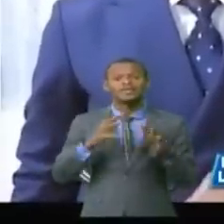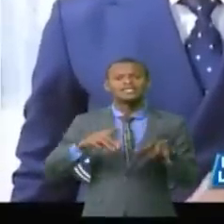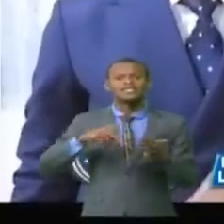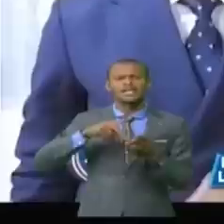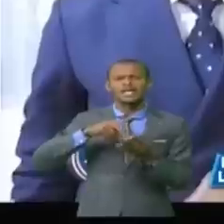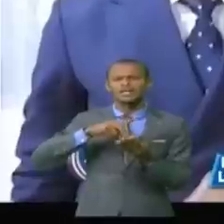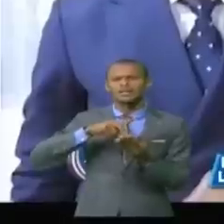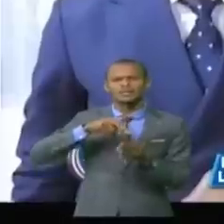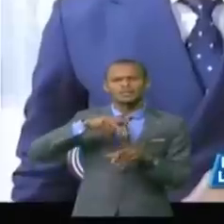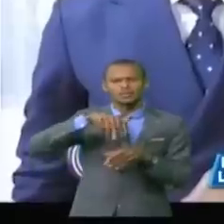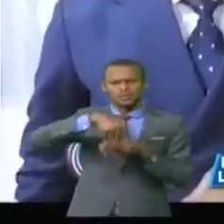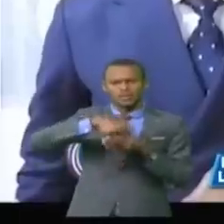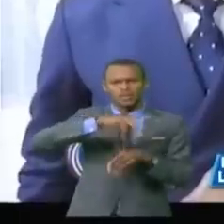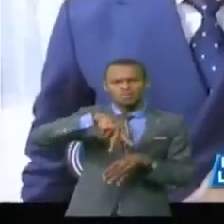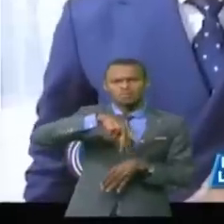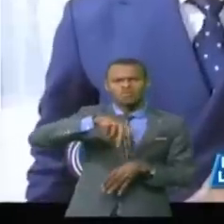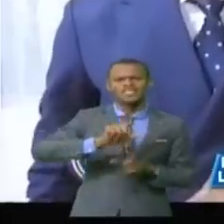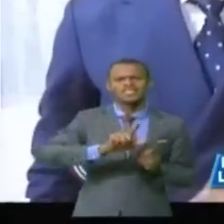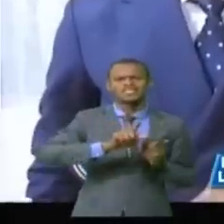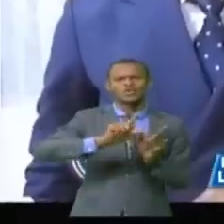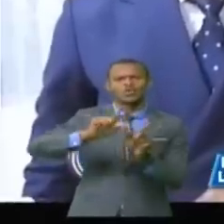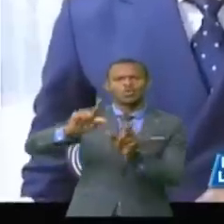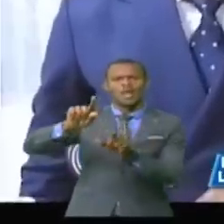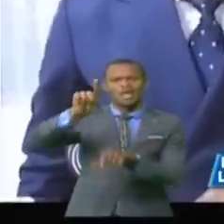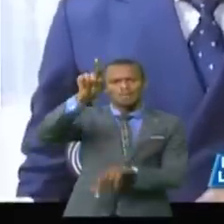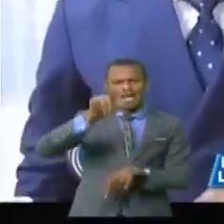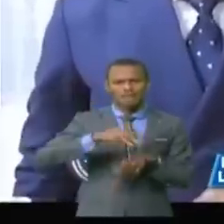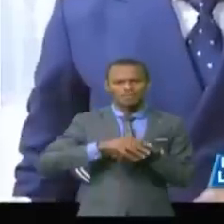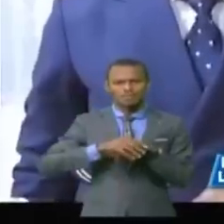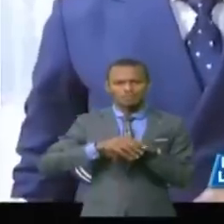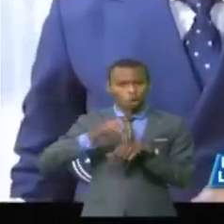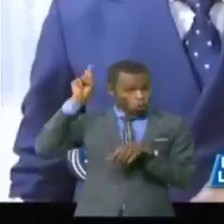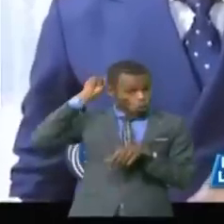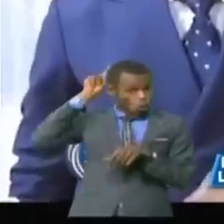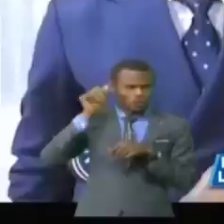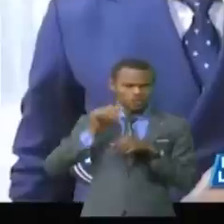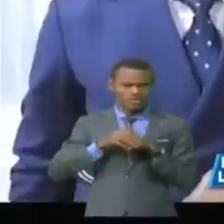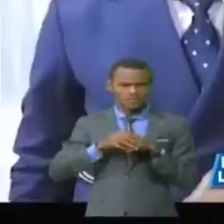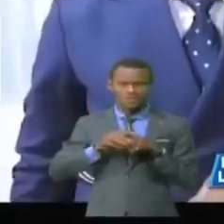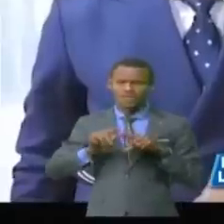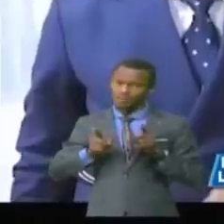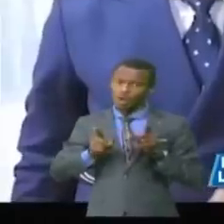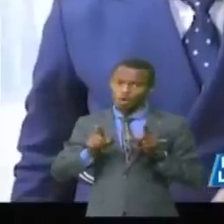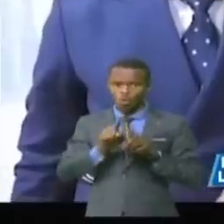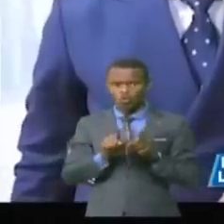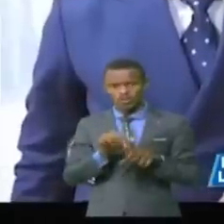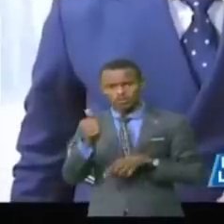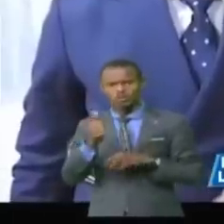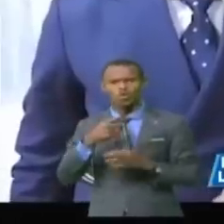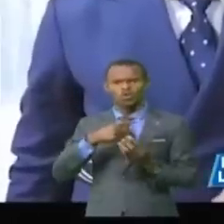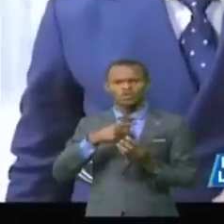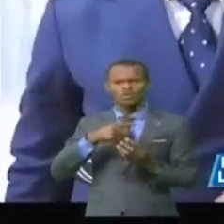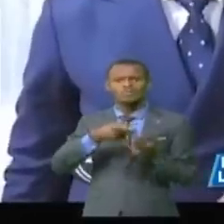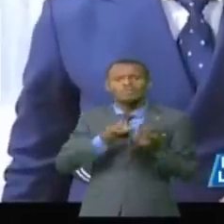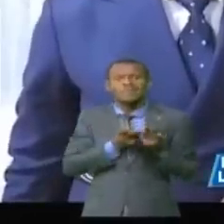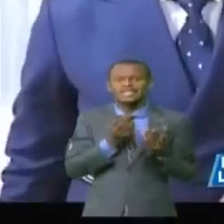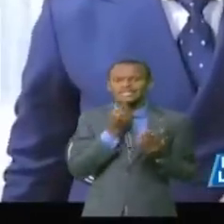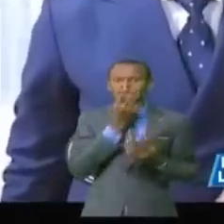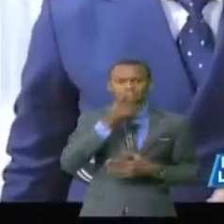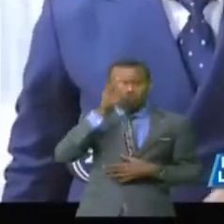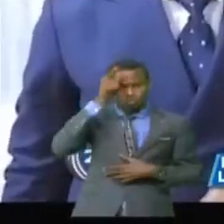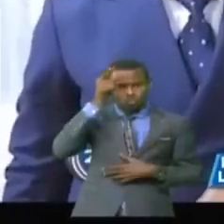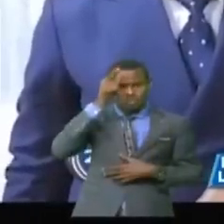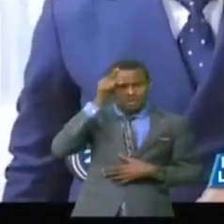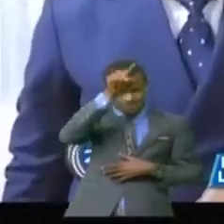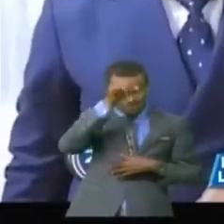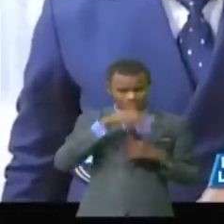que nous avons, notamment sur le projet de laboratoire de Lubumbashi, le centre que nous allons mettre en